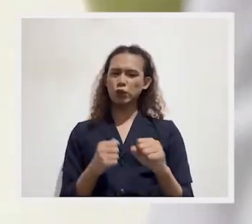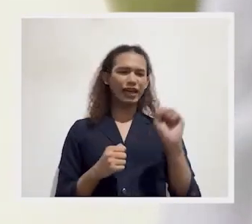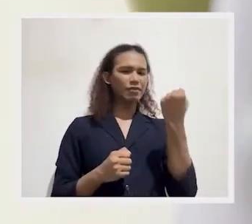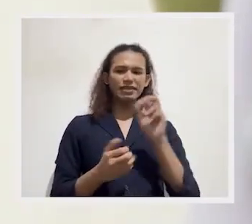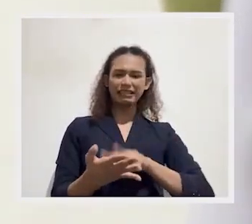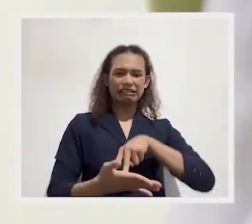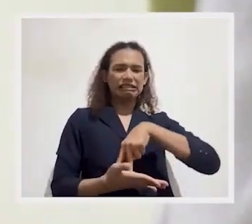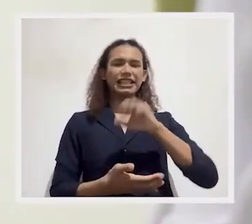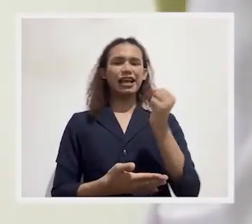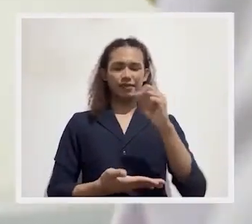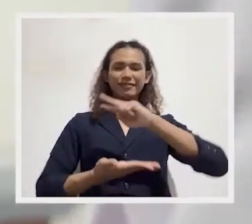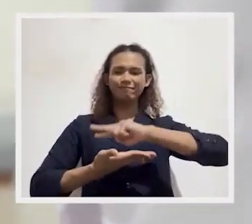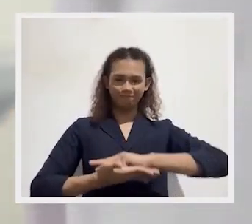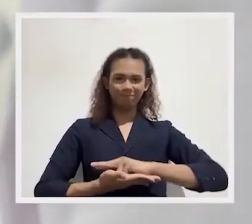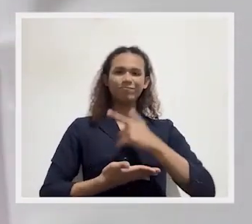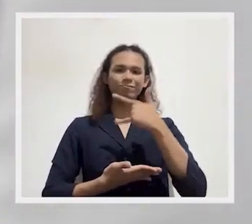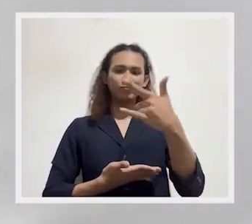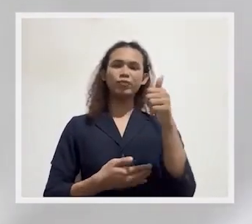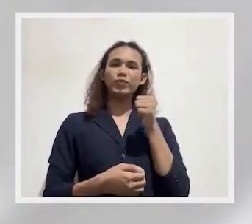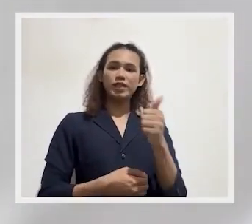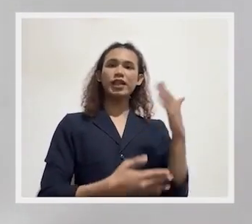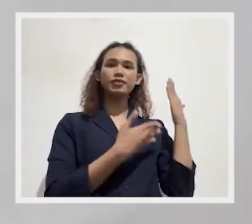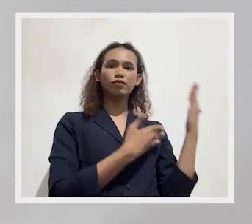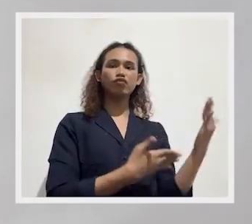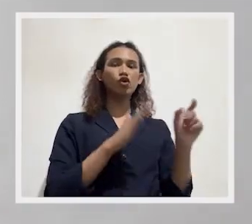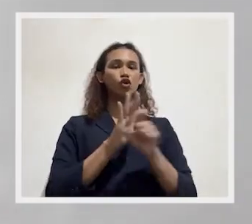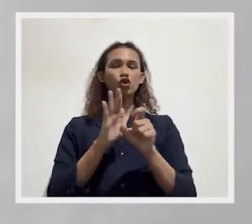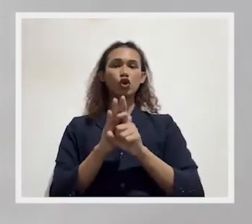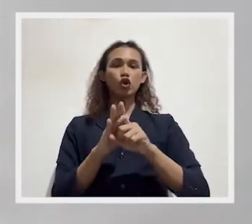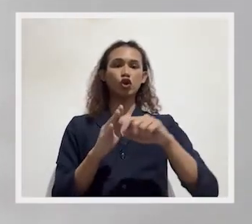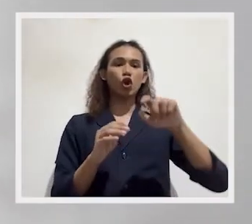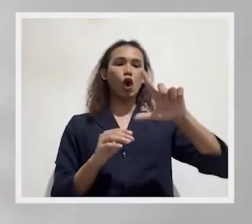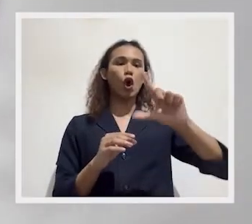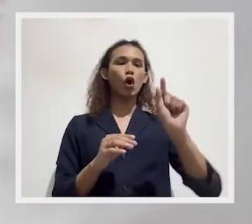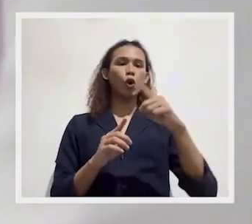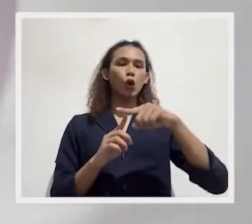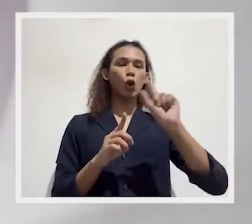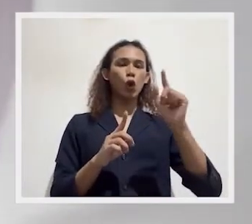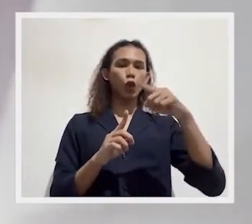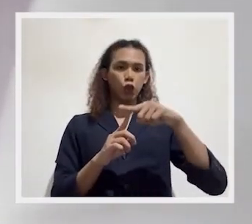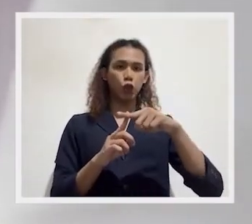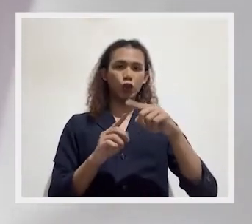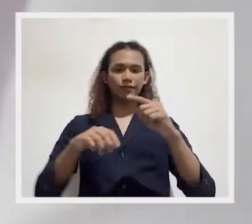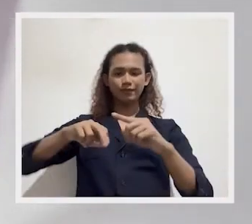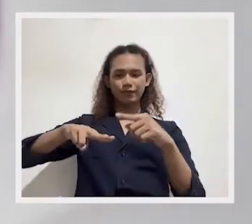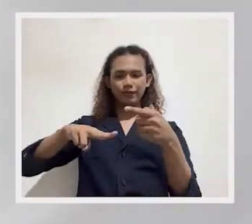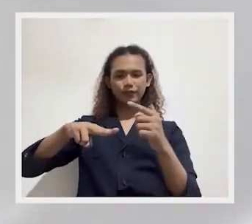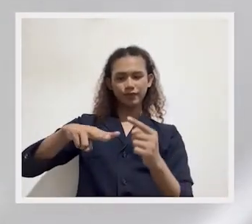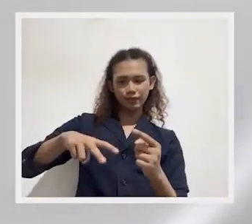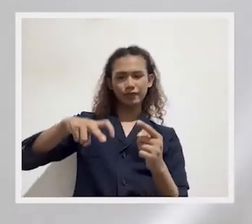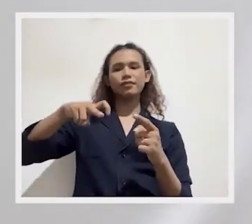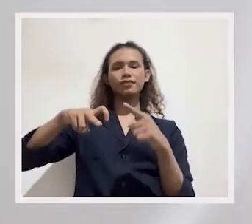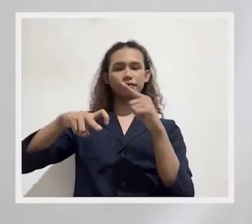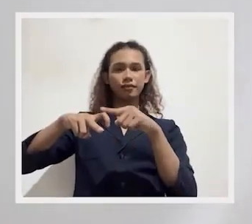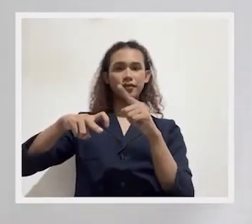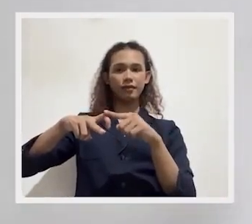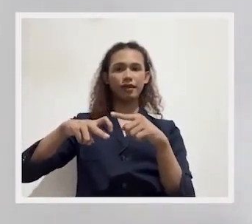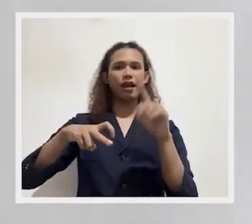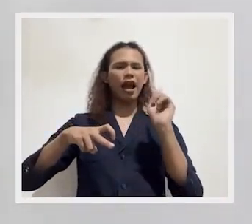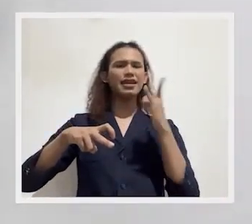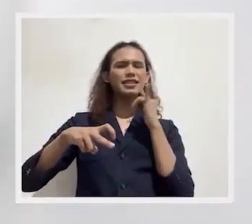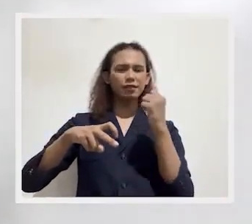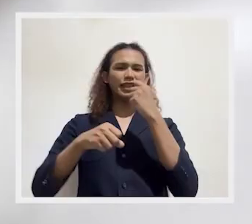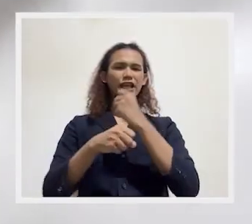posisikan pasien untuk berbaring. Posisikan salah satu lutut pasien pada sudut 90 derajat, gunakan goniometer bila